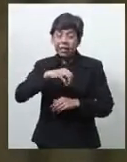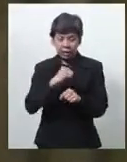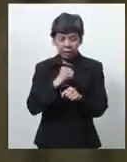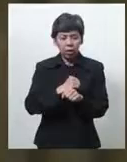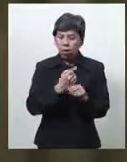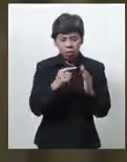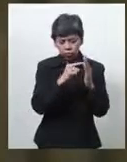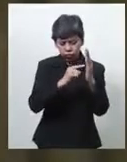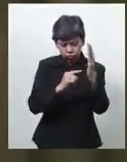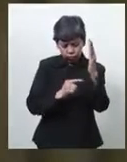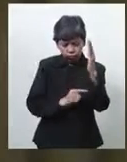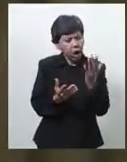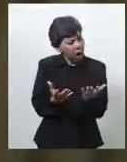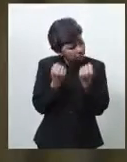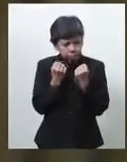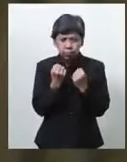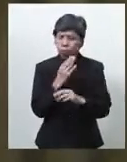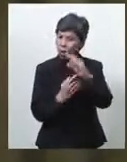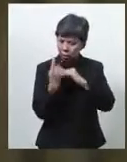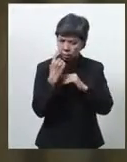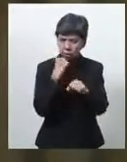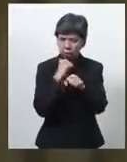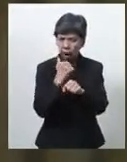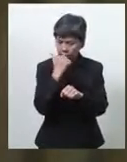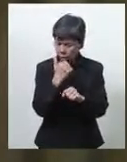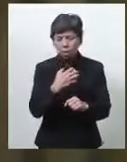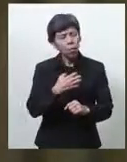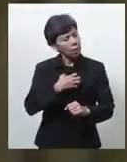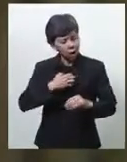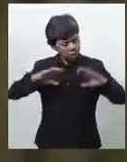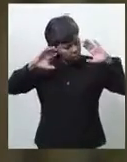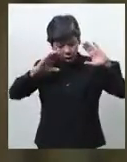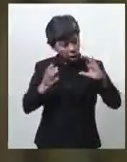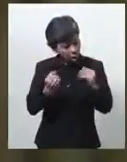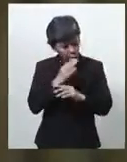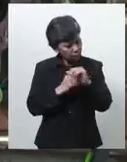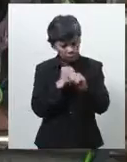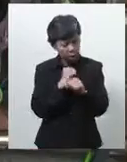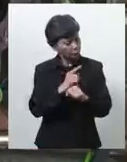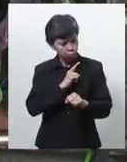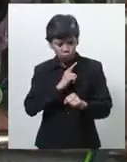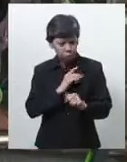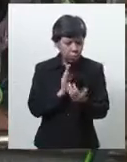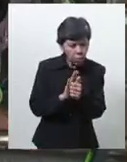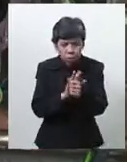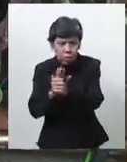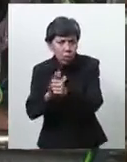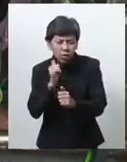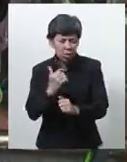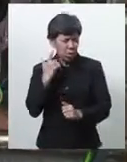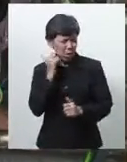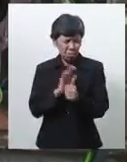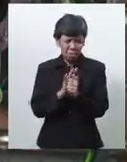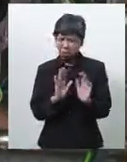ลต้องมีคนพิการ1คนเข้ามาดูแลเพราะว่าหน่วยงานตรงนี้ผมอยากให้หน่วยงานของคนพิการเข้ามาดูแลคนพิการเองไม่อยากให้คนปกติมาดูแลคนพิ